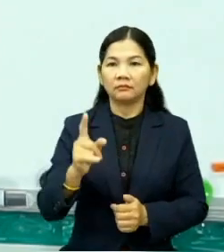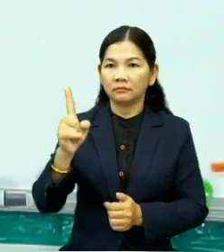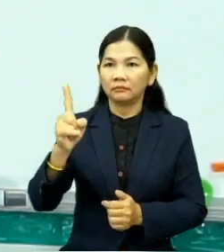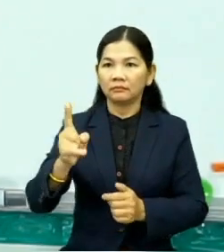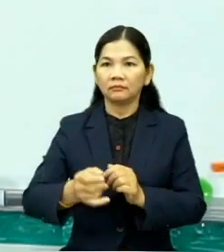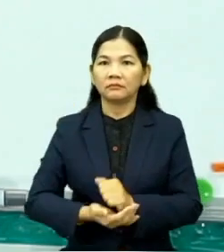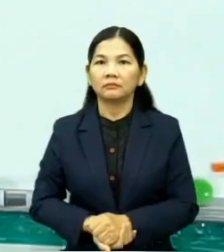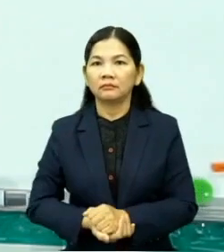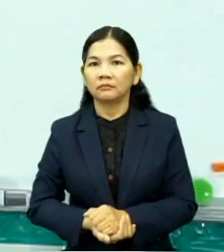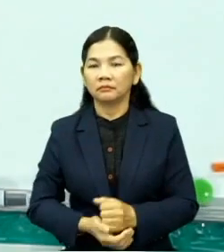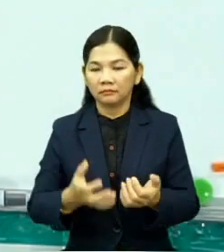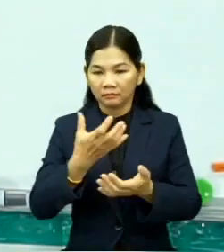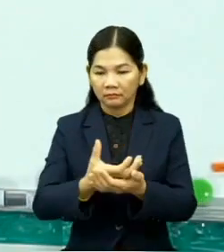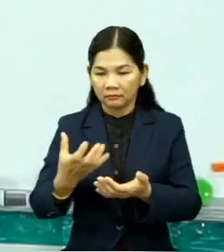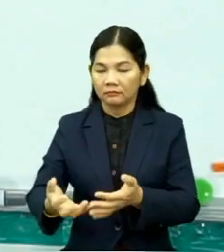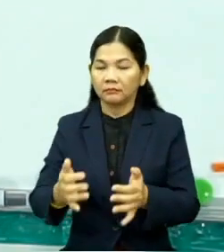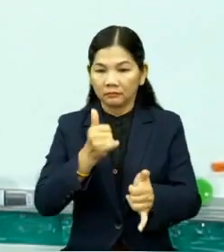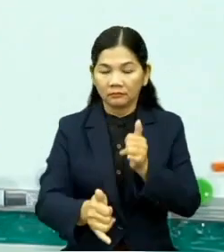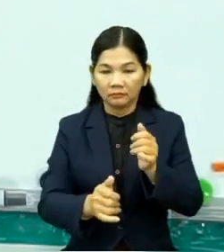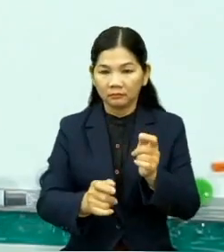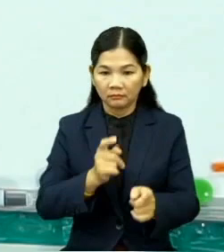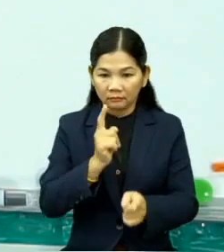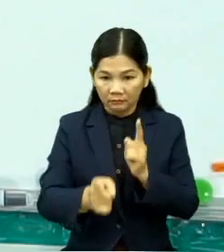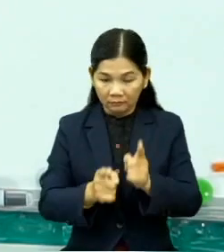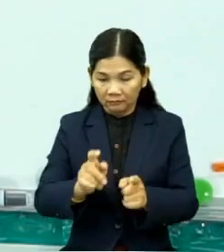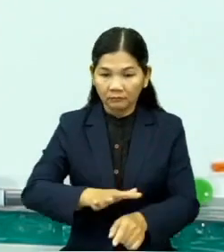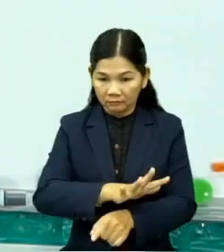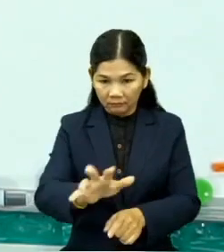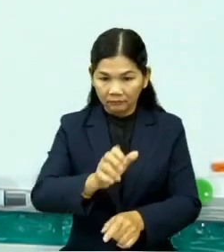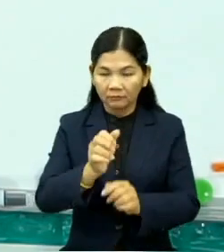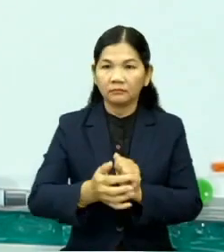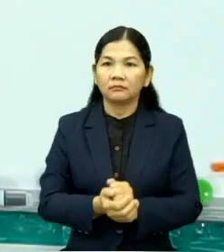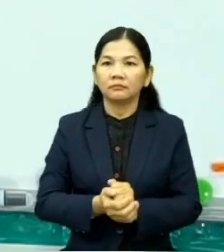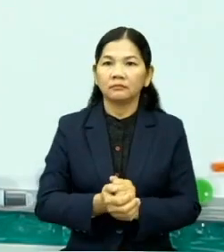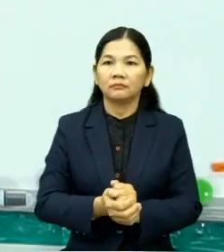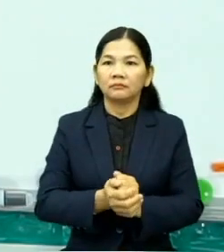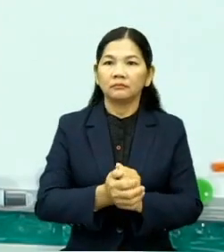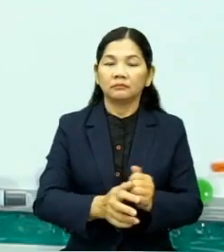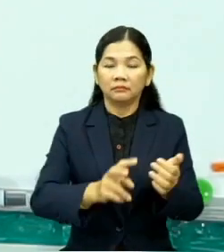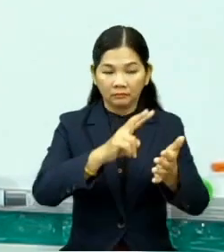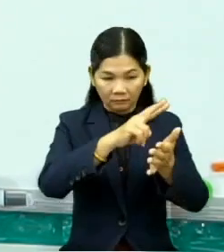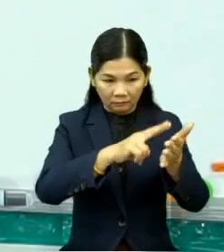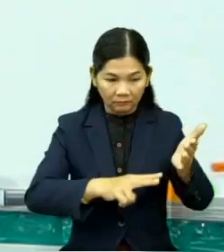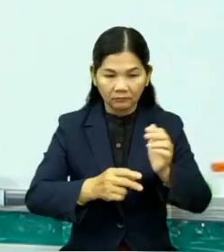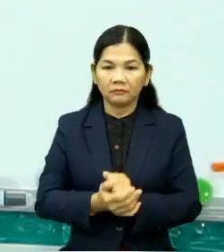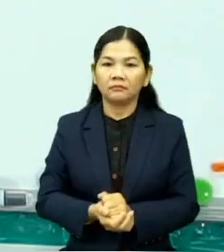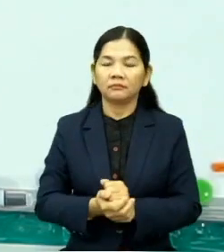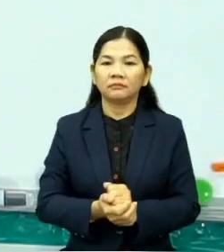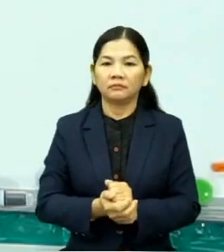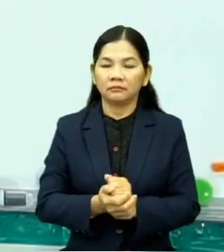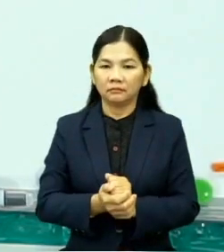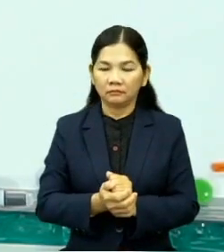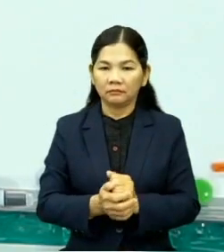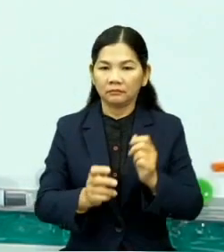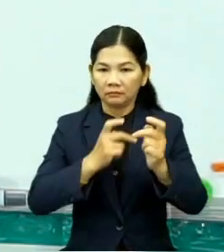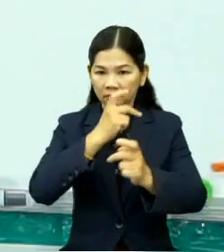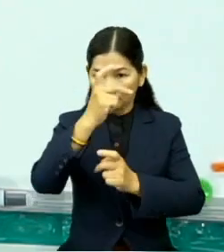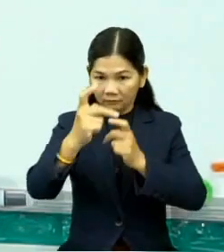mùi ឧបករណ៍តន្ត្រីខ្មែរអំណានដូតន្ត្រី